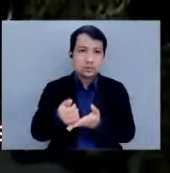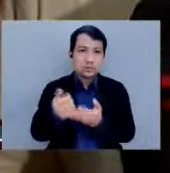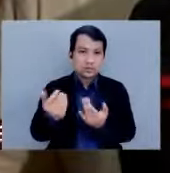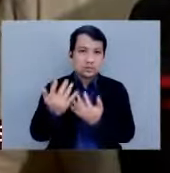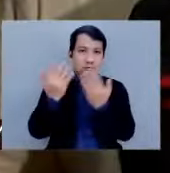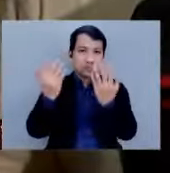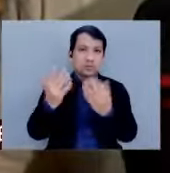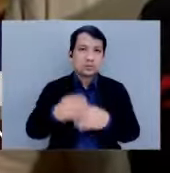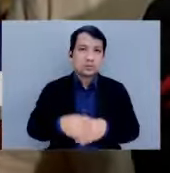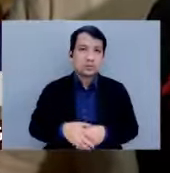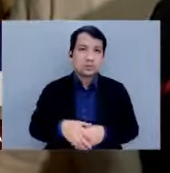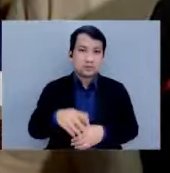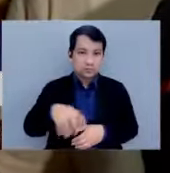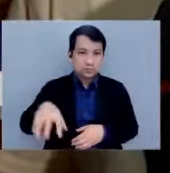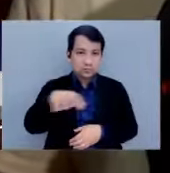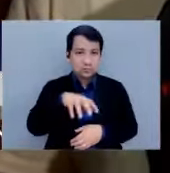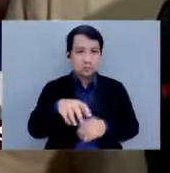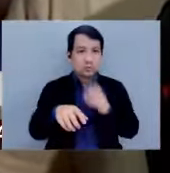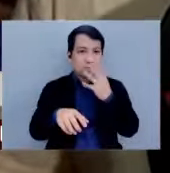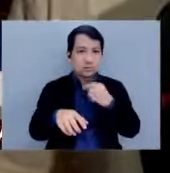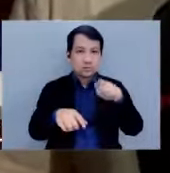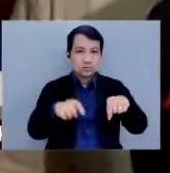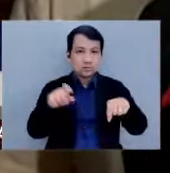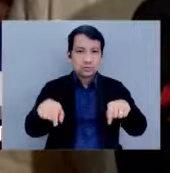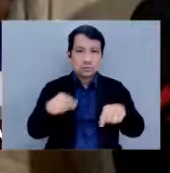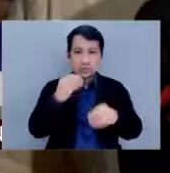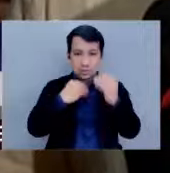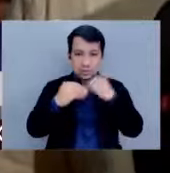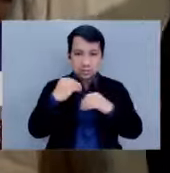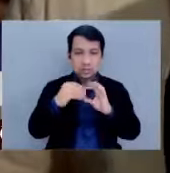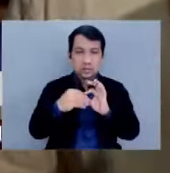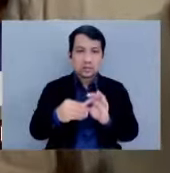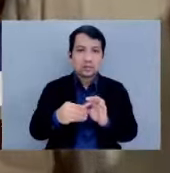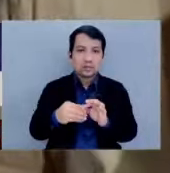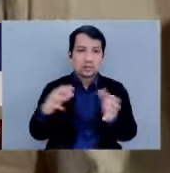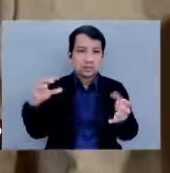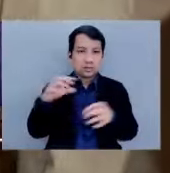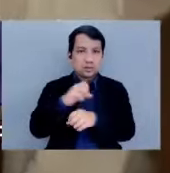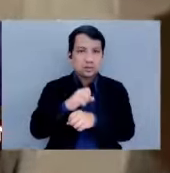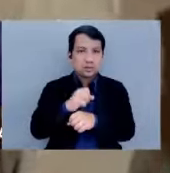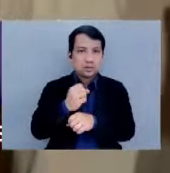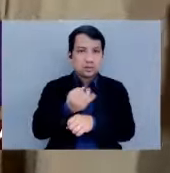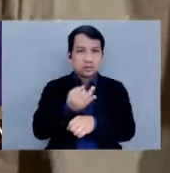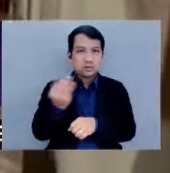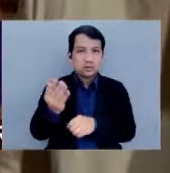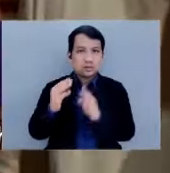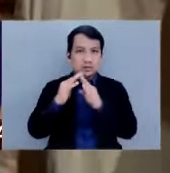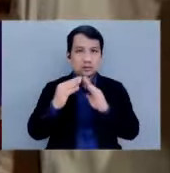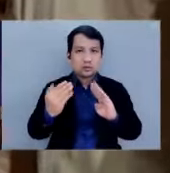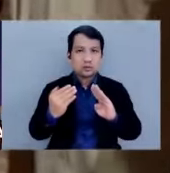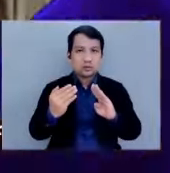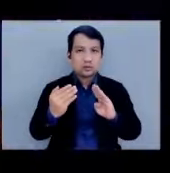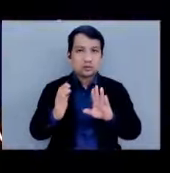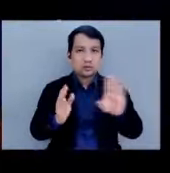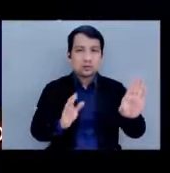na pangangailangan nila, pagkain for the coming days, we estimate siguro maninirahan sila sa evacuation centers